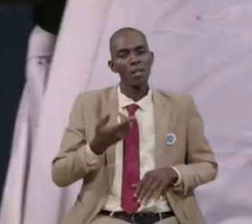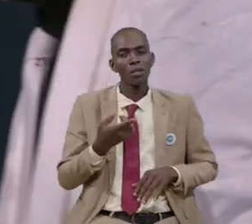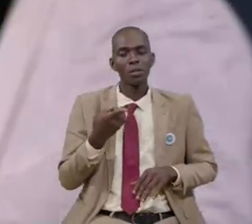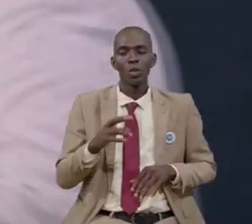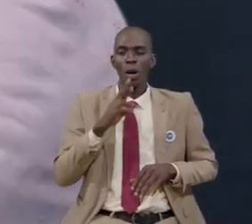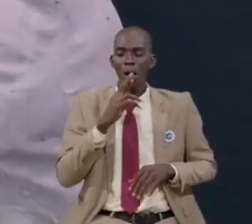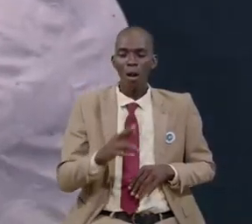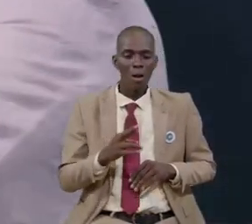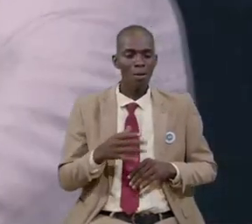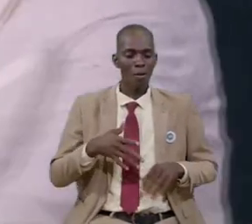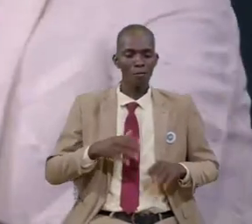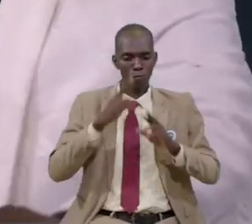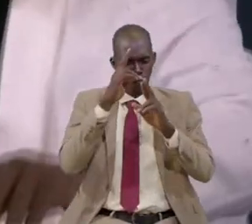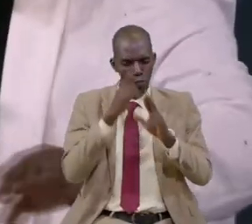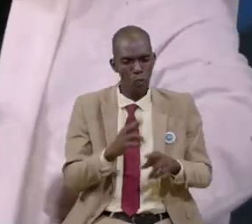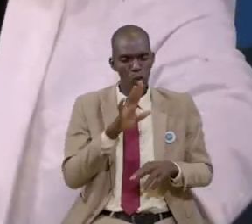sentiment. Vous exagérez,